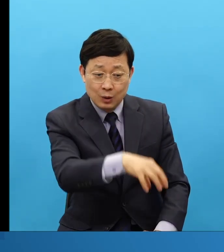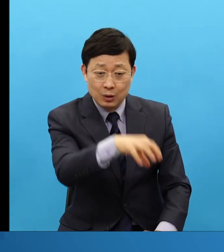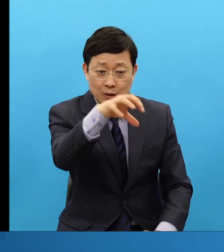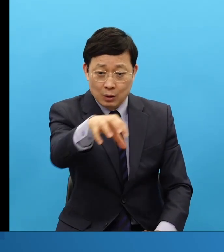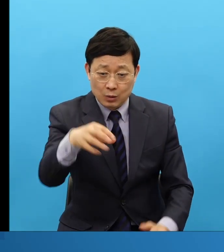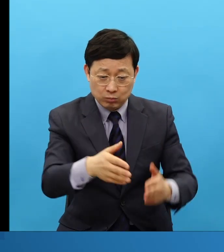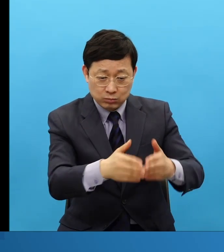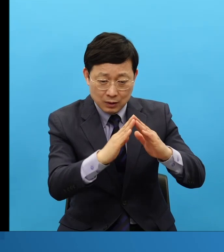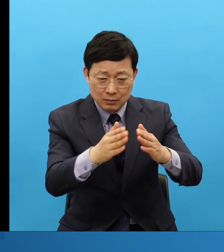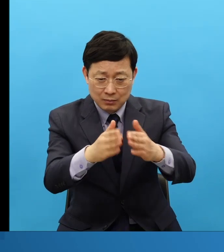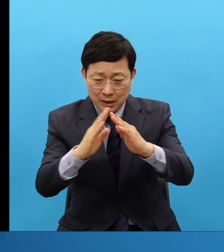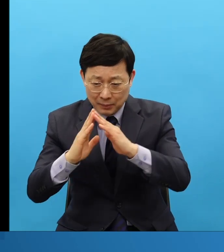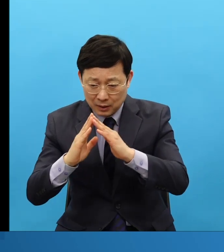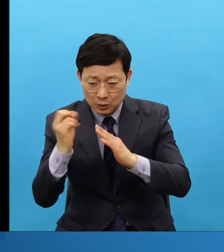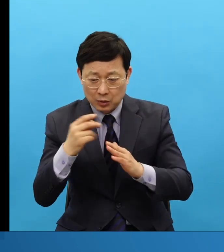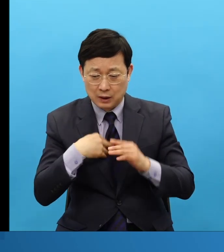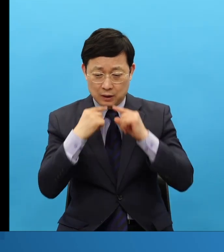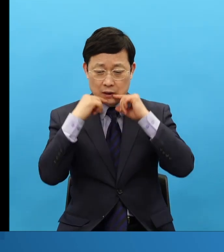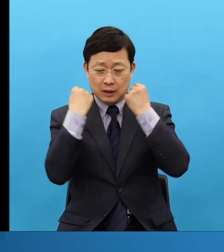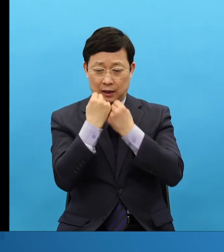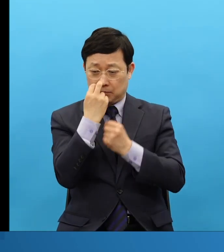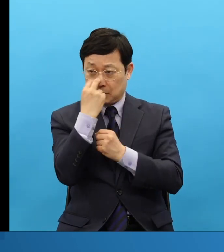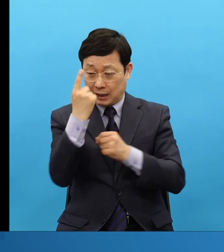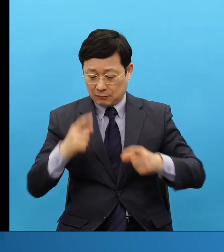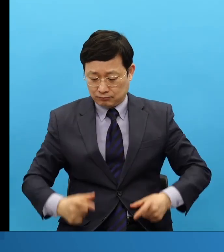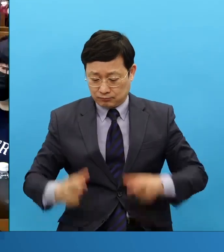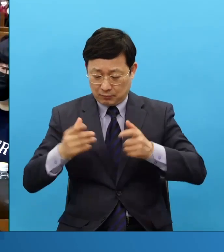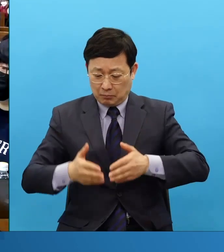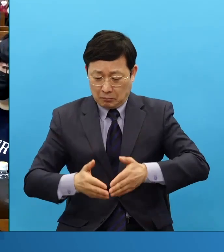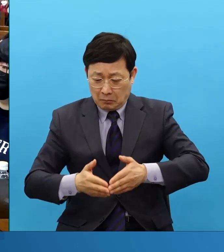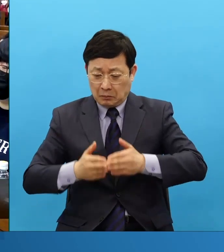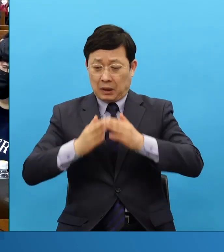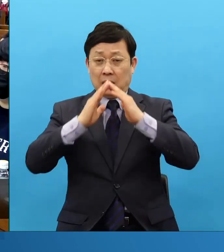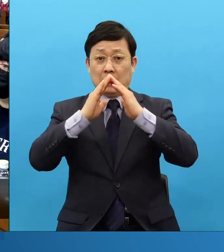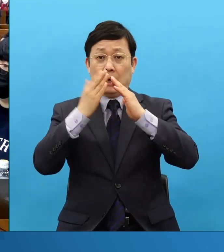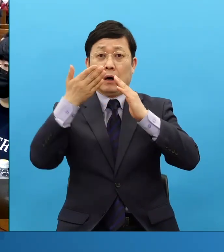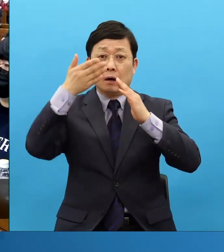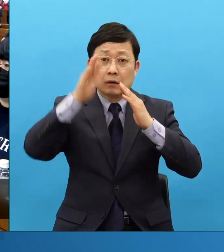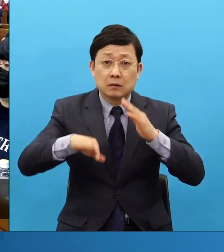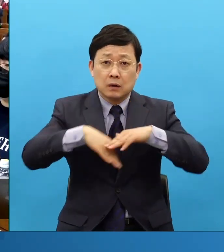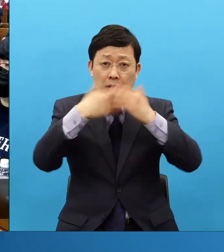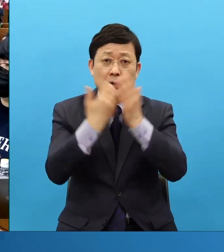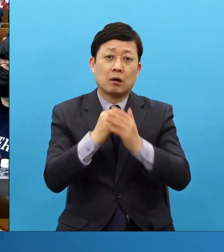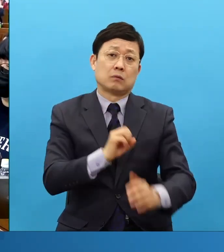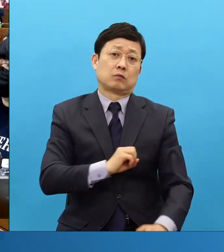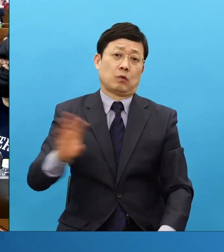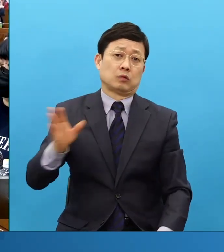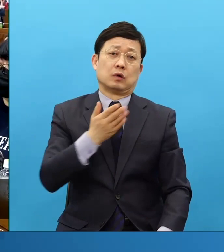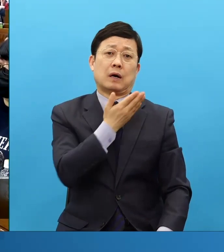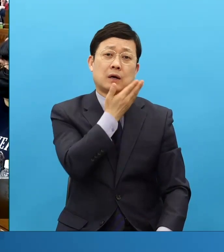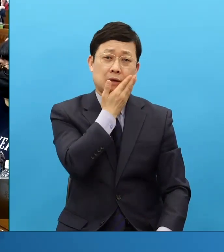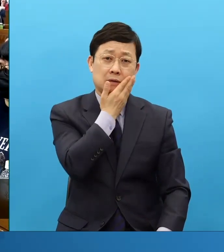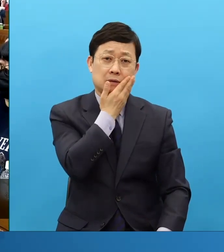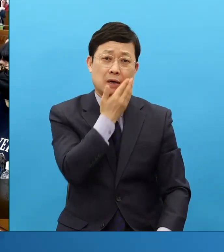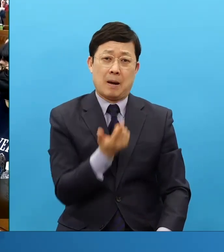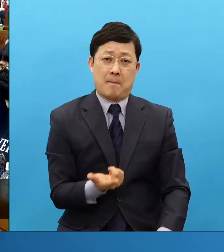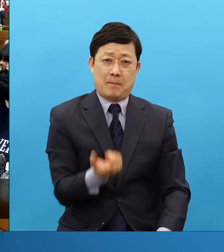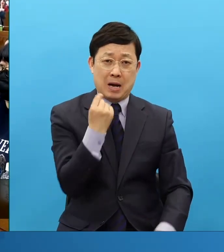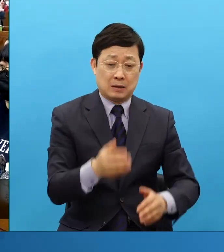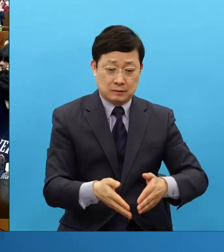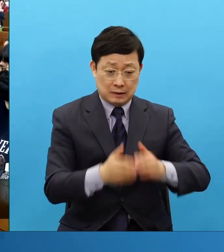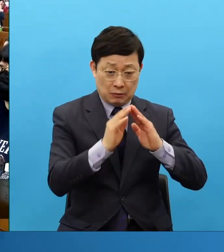세워야 되는데 아무도 안 하고 있어요. 이게 되어져야 내 산업이 망대가 된단